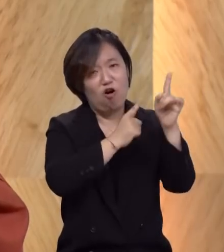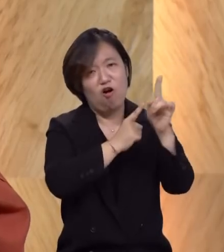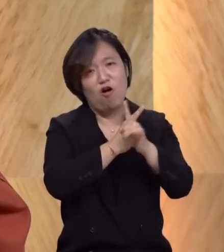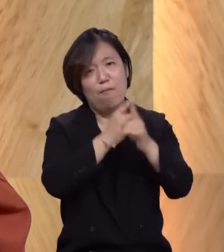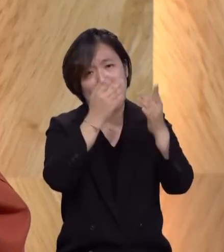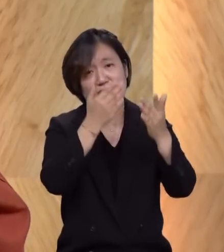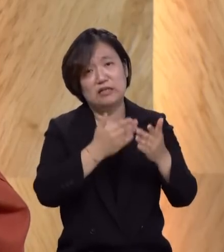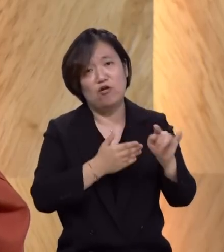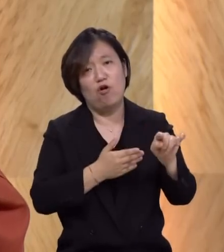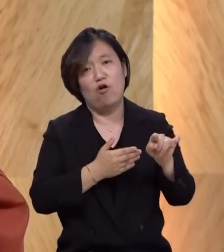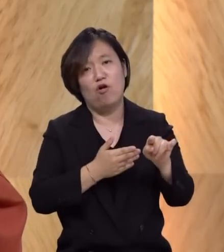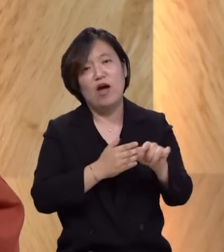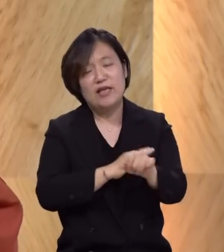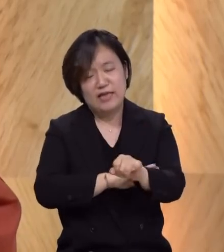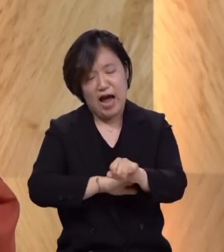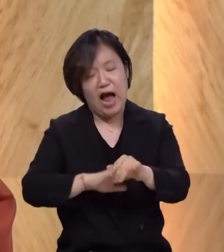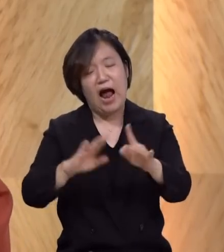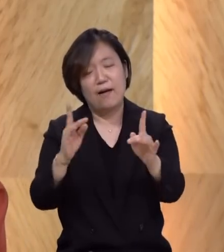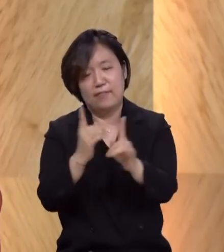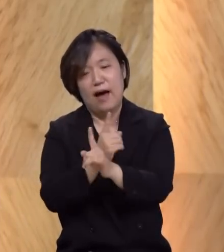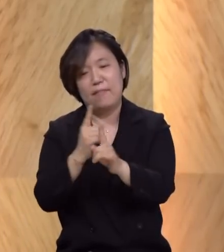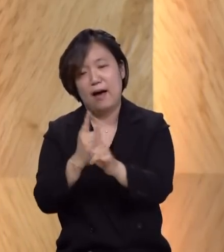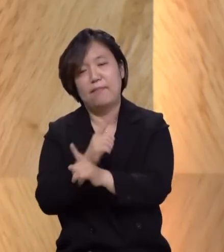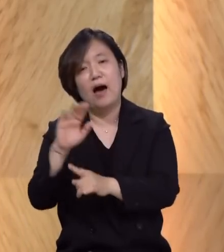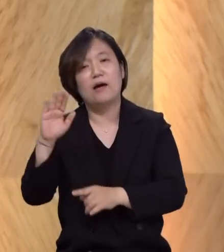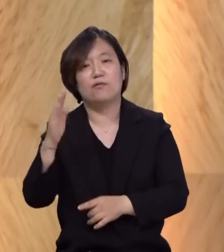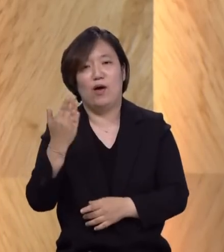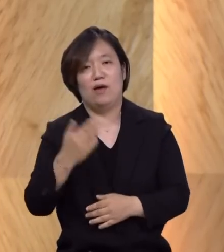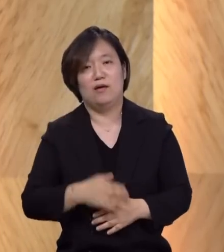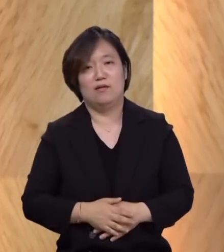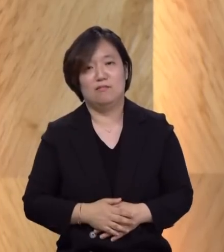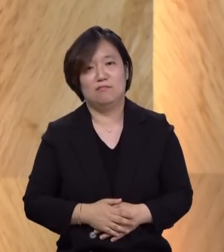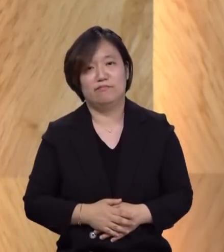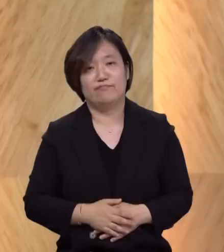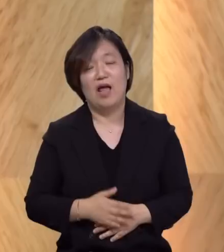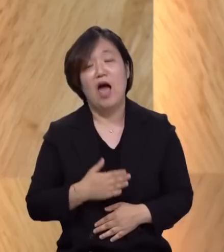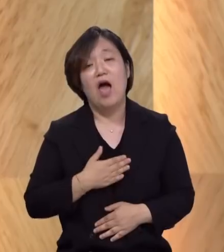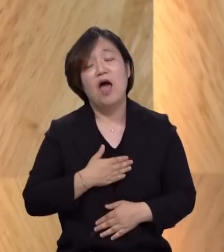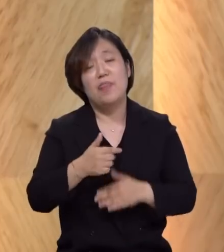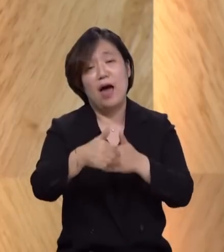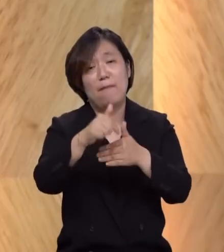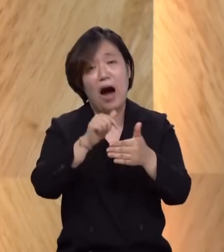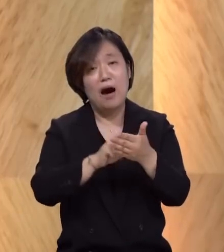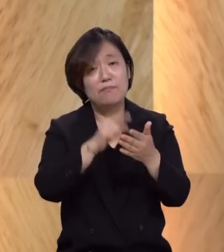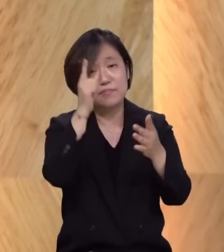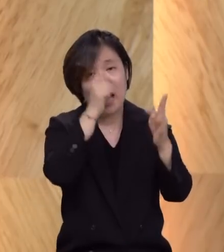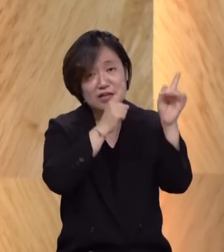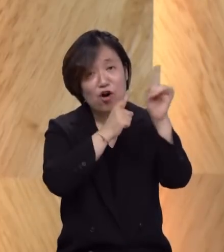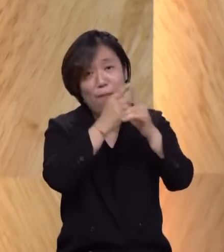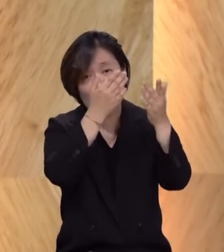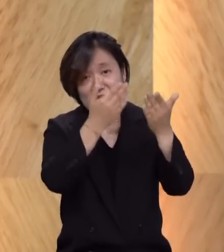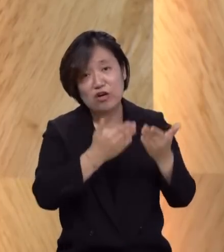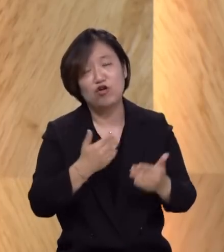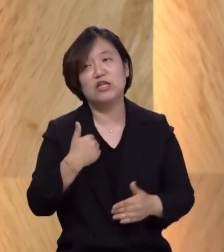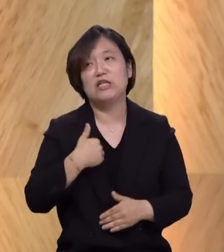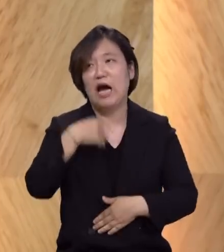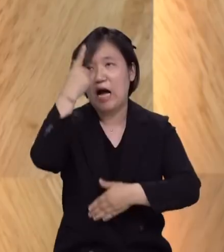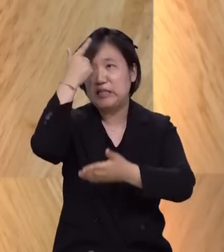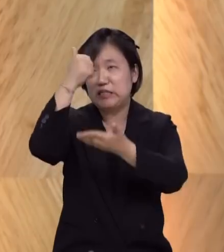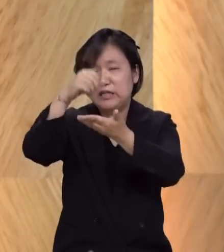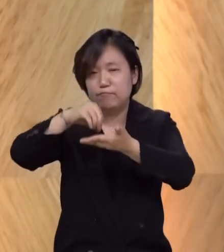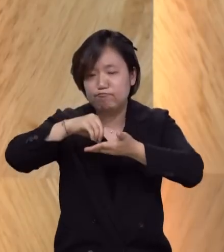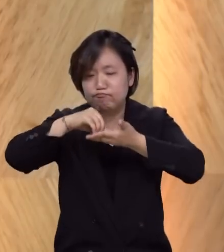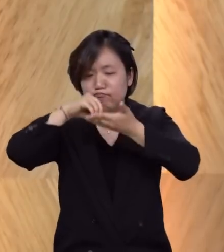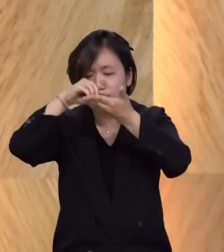하셨다고 합니다 그런데 마음에 이제 상처는 머리를 깎고 출가해서요 마음의